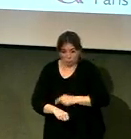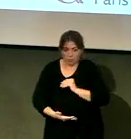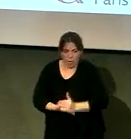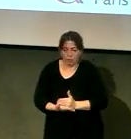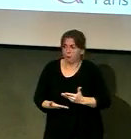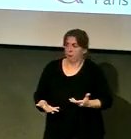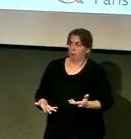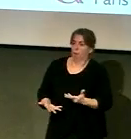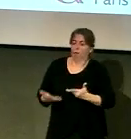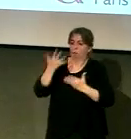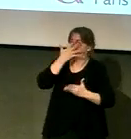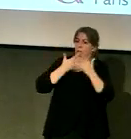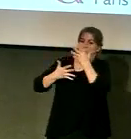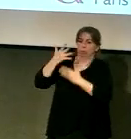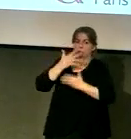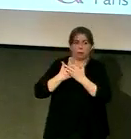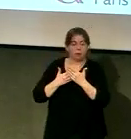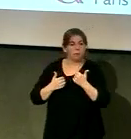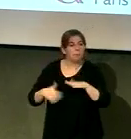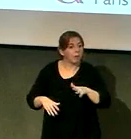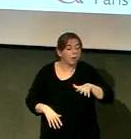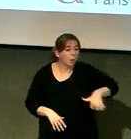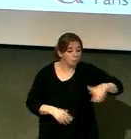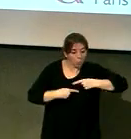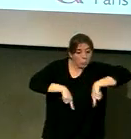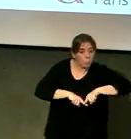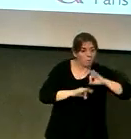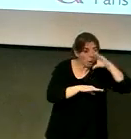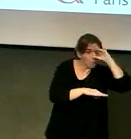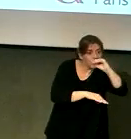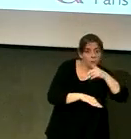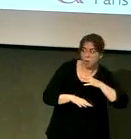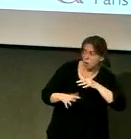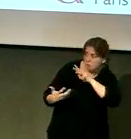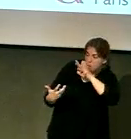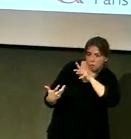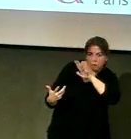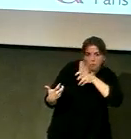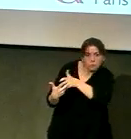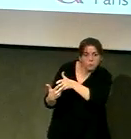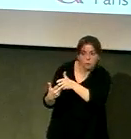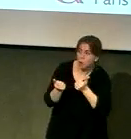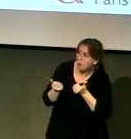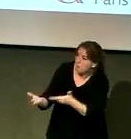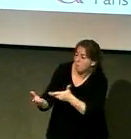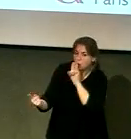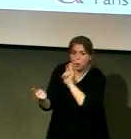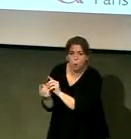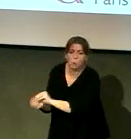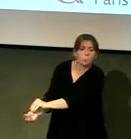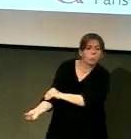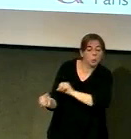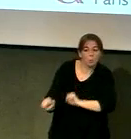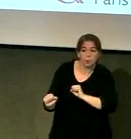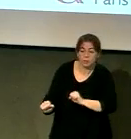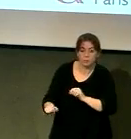temps, comment on va concerter les temps de la femme enceinte avec une rencontre avec l'équipe soignante. Donc, surtout